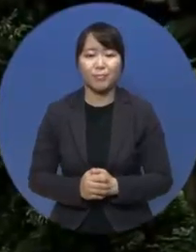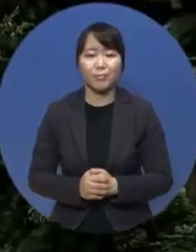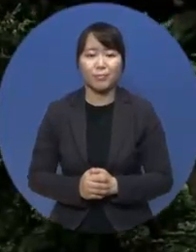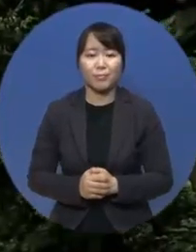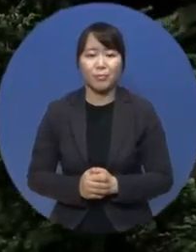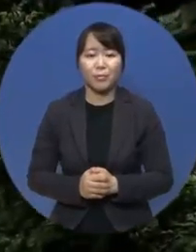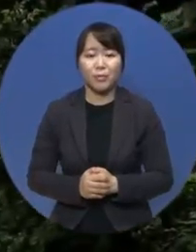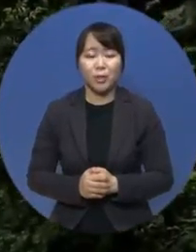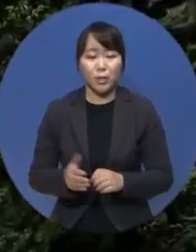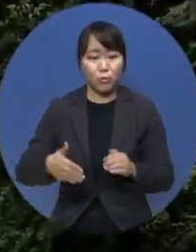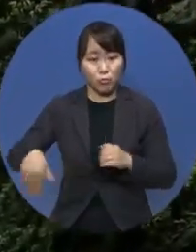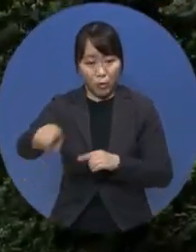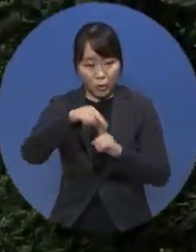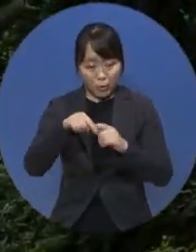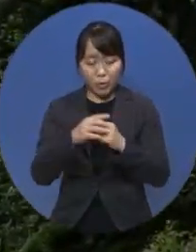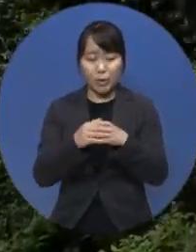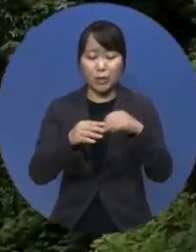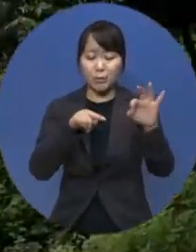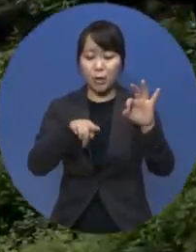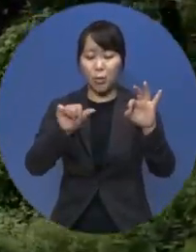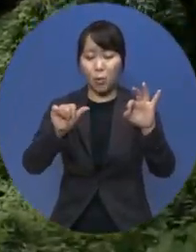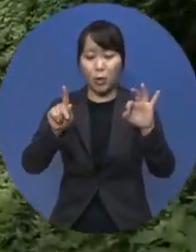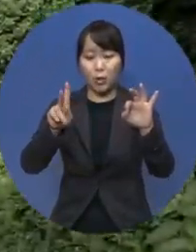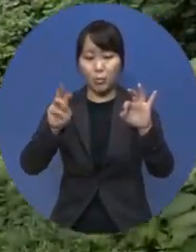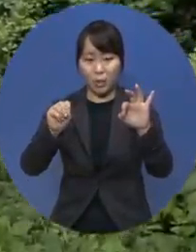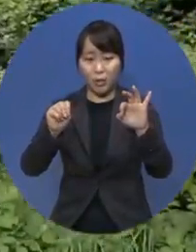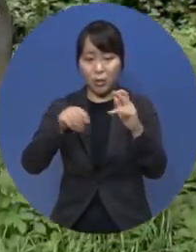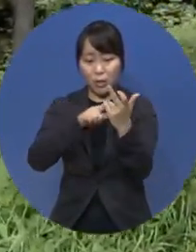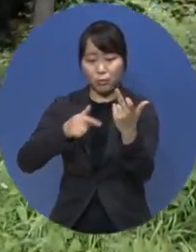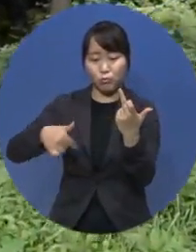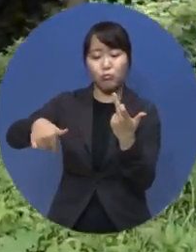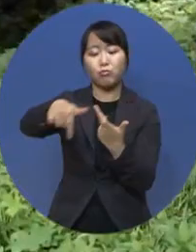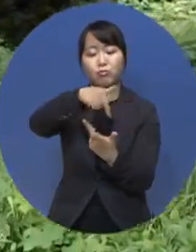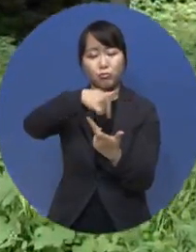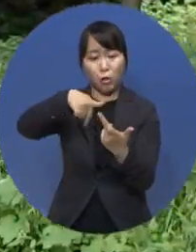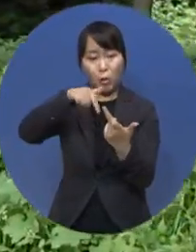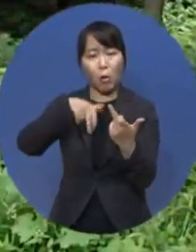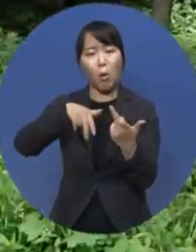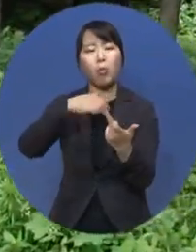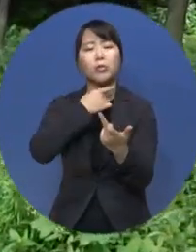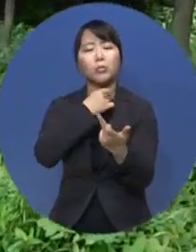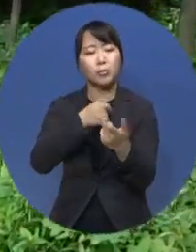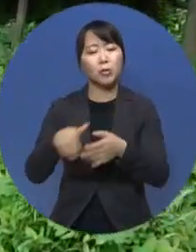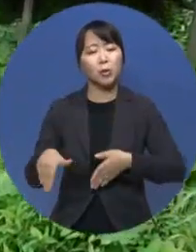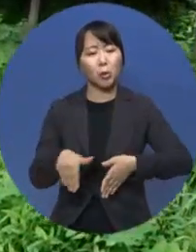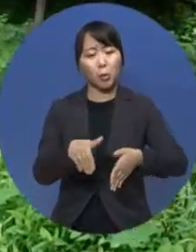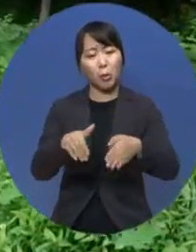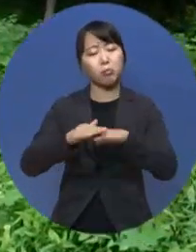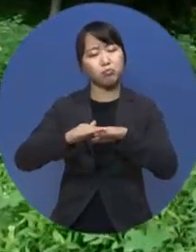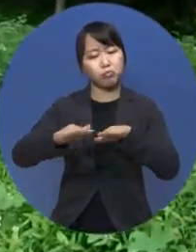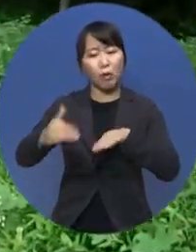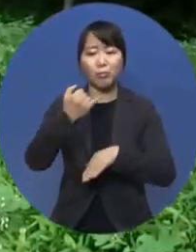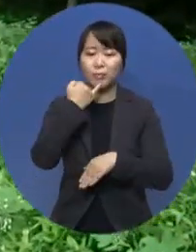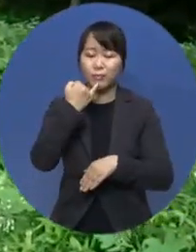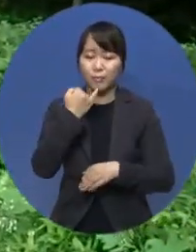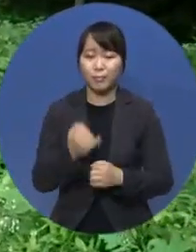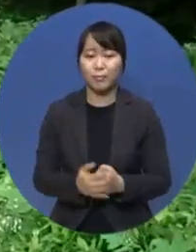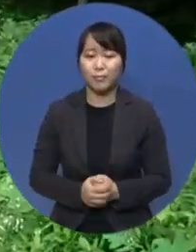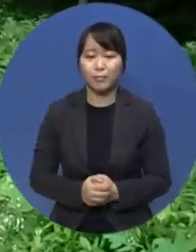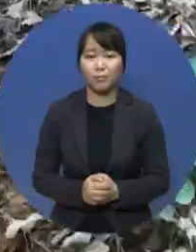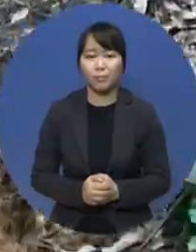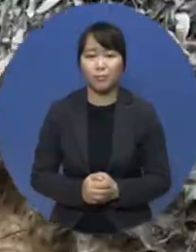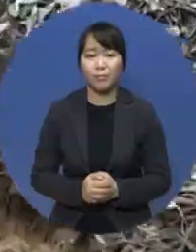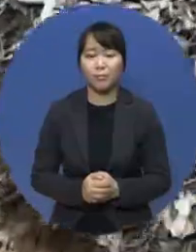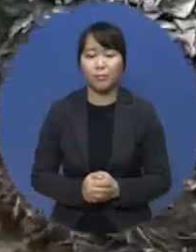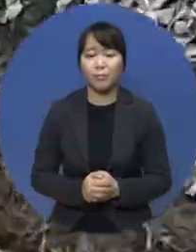우면산 둘레길은 약 10.5km 얘기로는 걷고 싶은 길로 비교적 평탄한 등산 길입니다